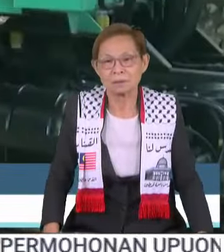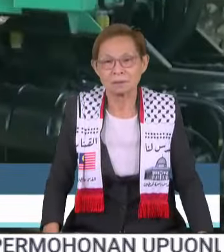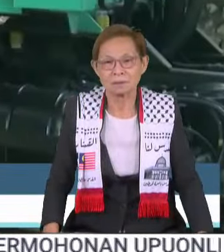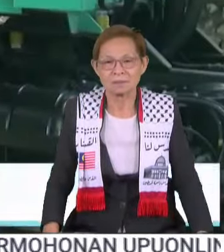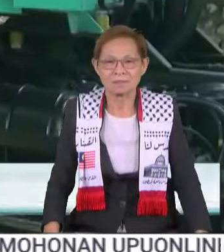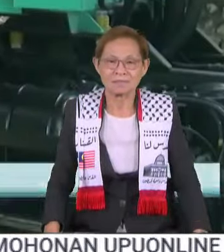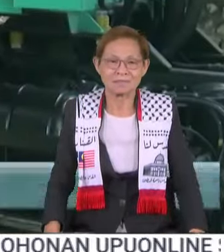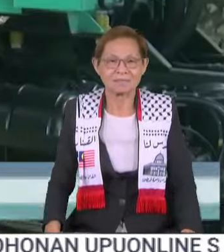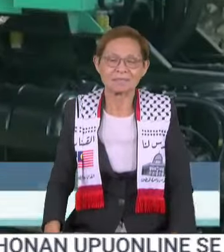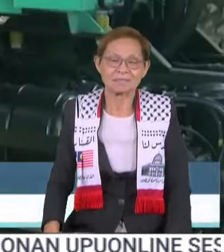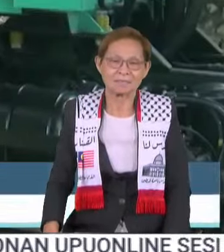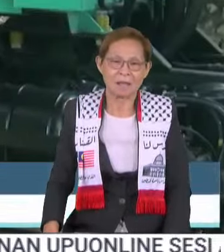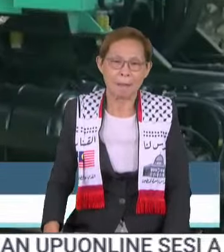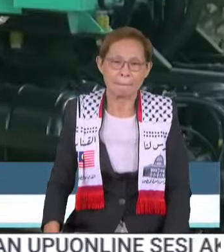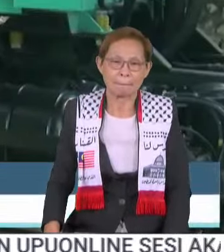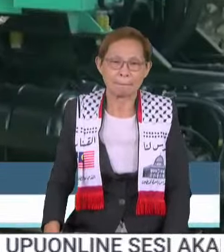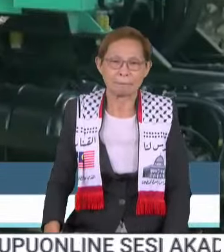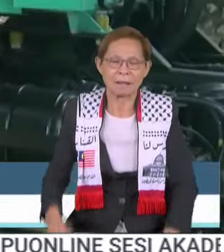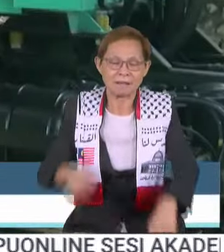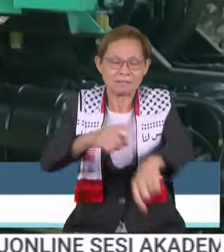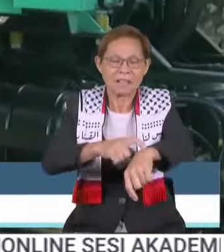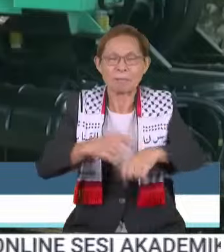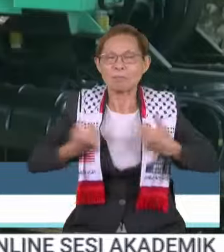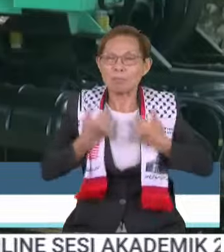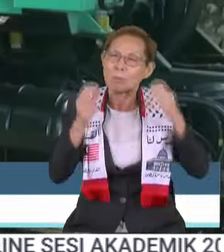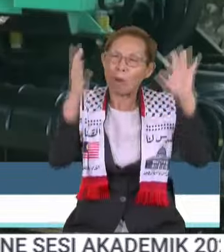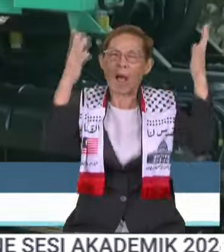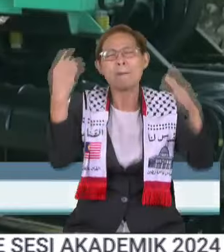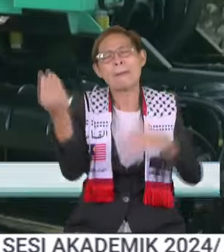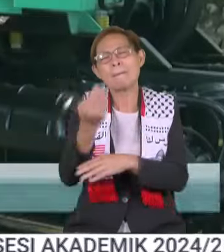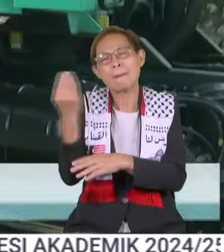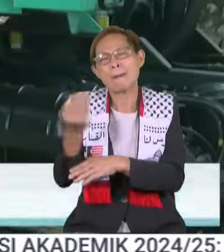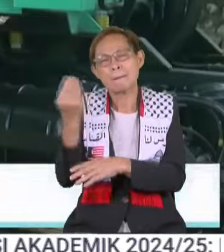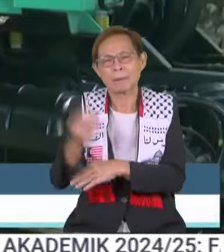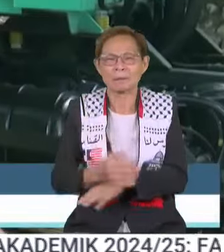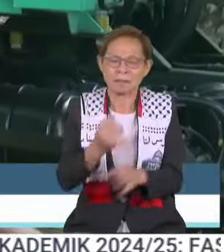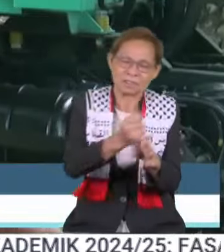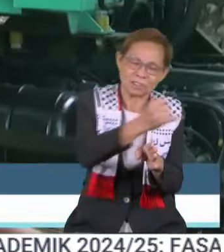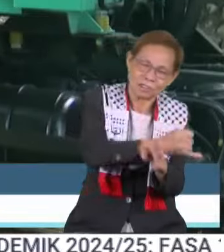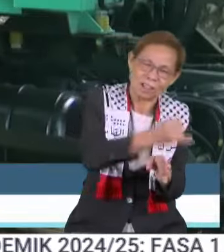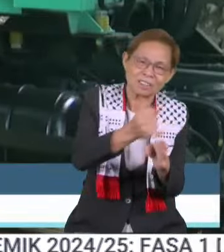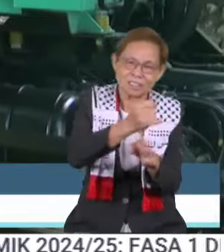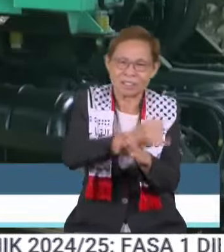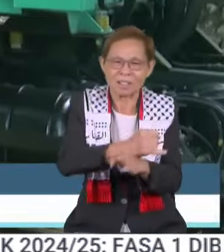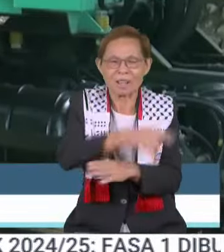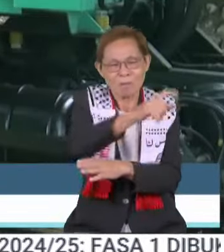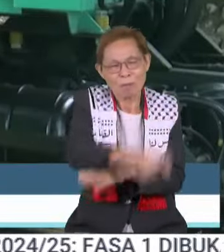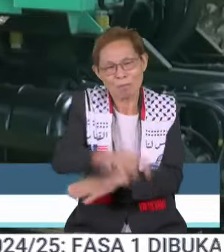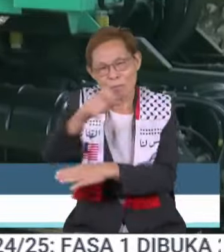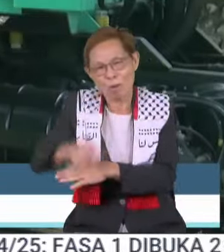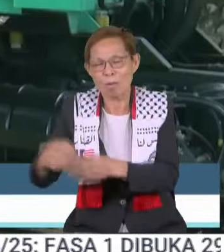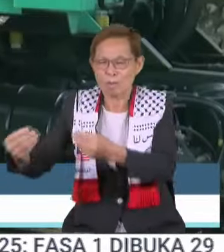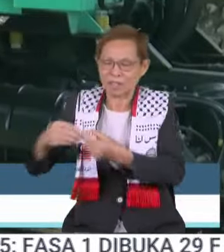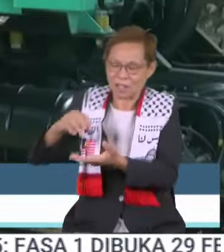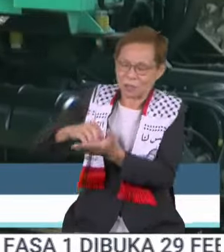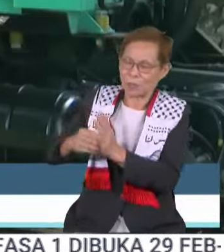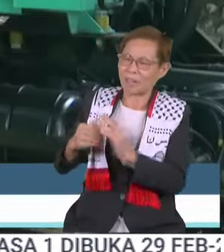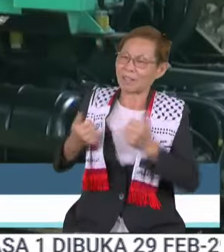Yang manis macam yang manis tema raya macam biasalah. Ada jiran-jiran kan, penduduk-penduduk tempat kadang bagi kuih